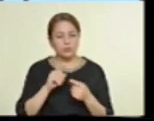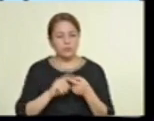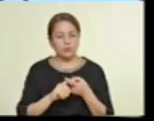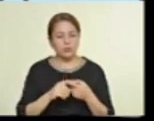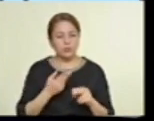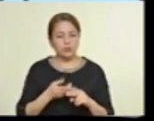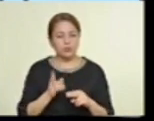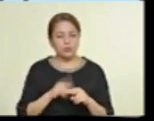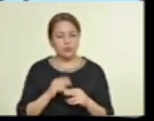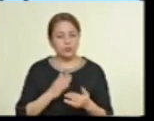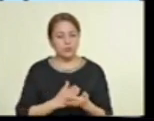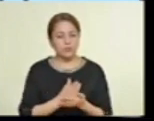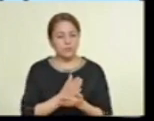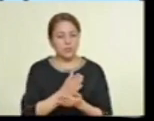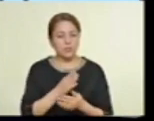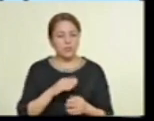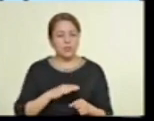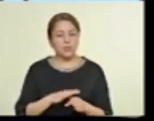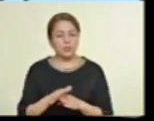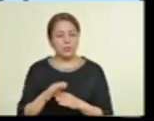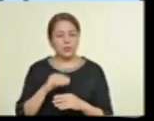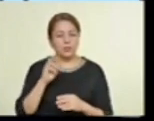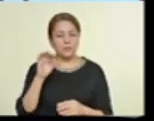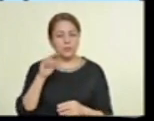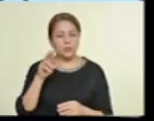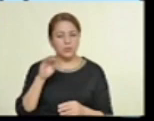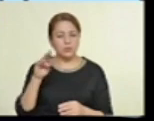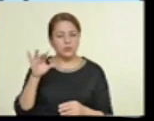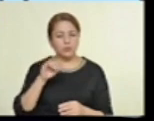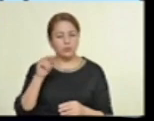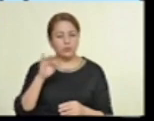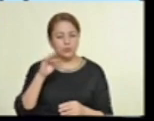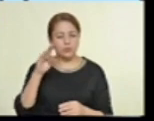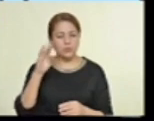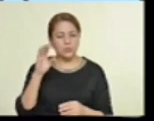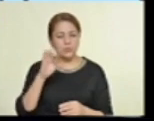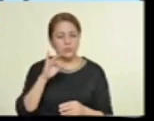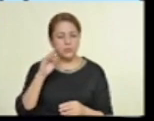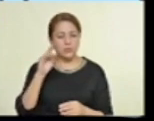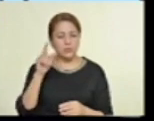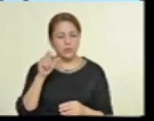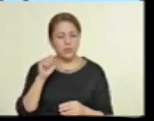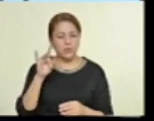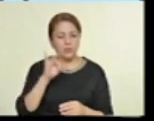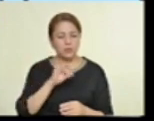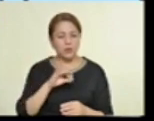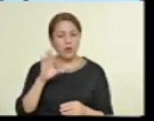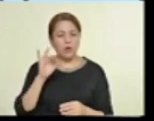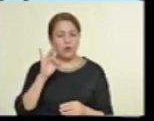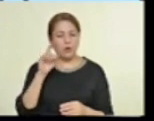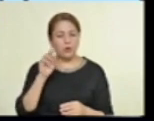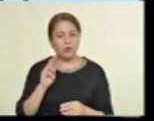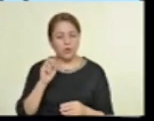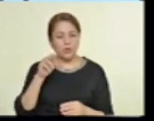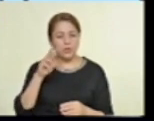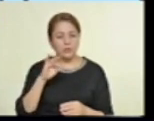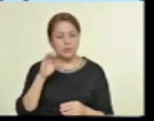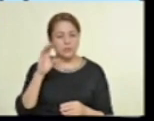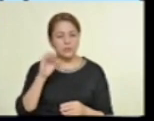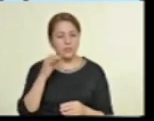qiluvchi bilan, uchun, singari, orqali, sayin kabi so'zlarni